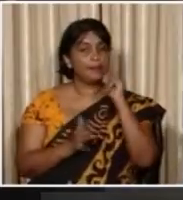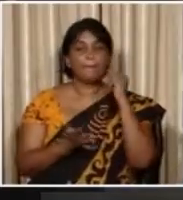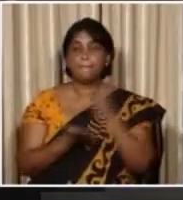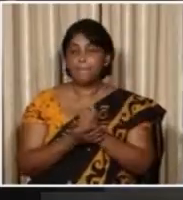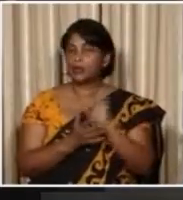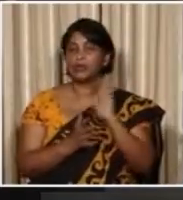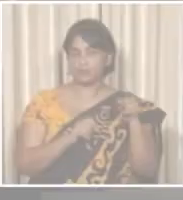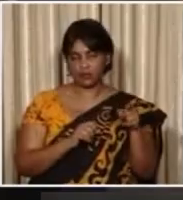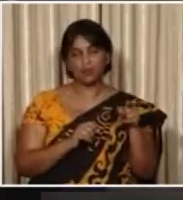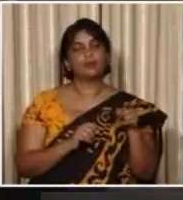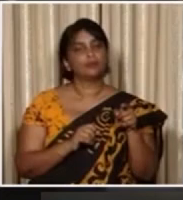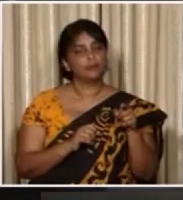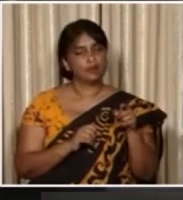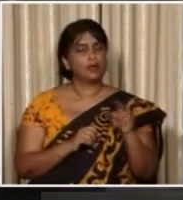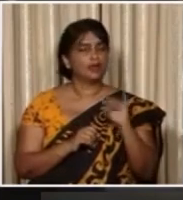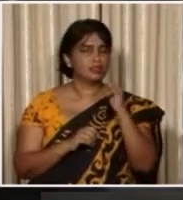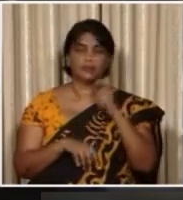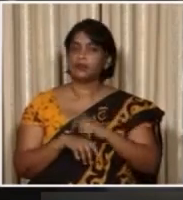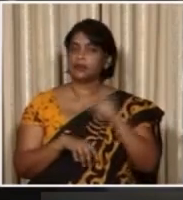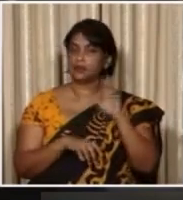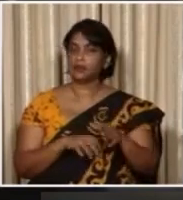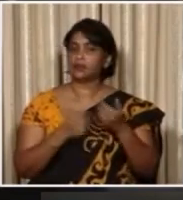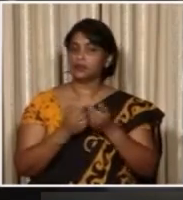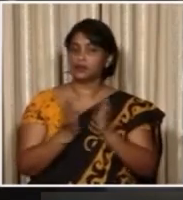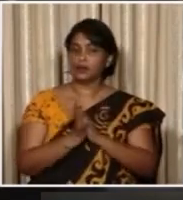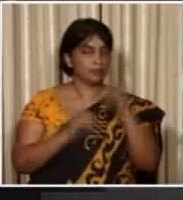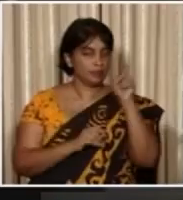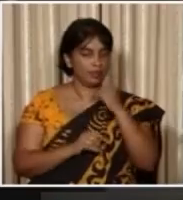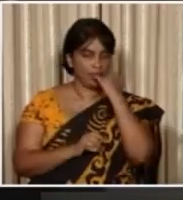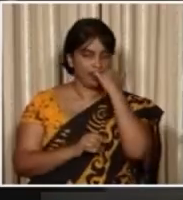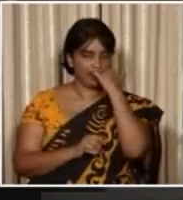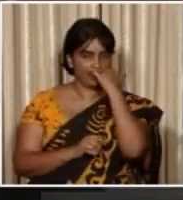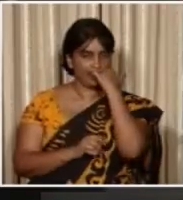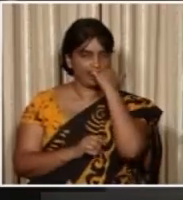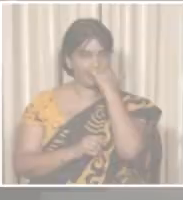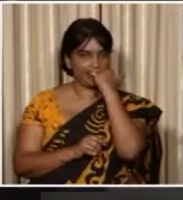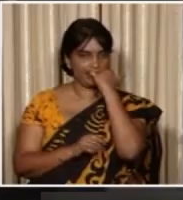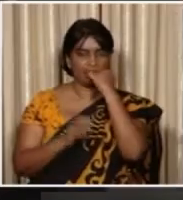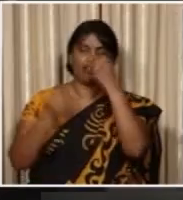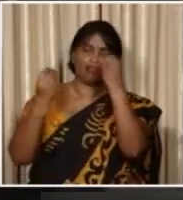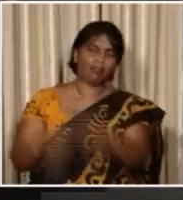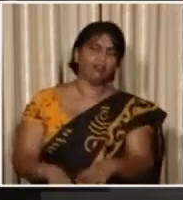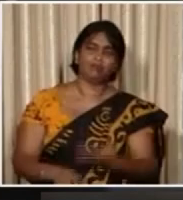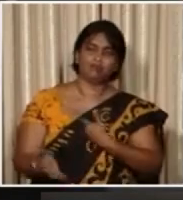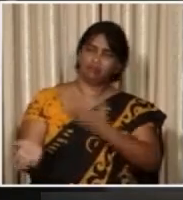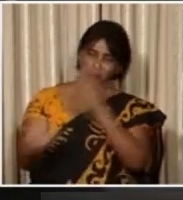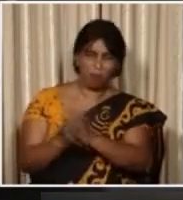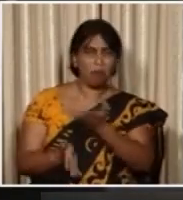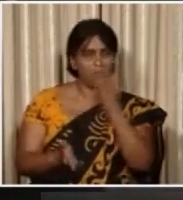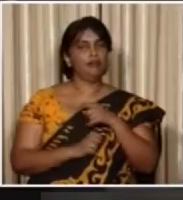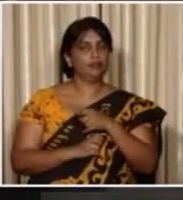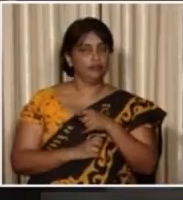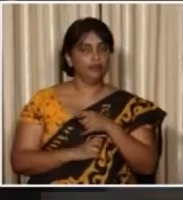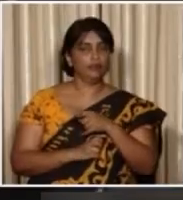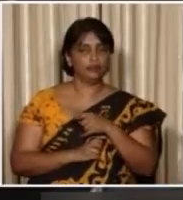සමහර බැංකවල නිලධාරීන්. සමහර අවස්ථාවලදී තමන්ගේ ගනුදෙනු කරුවන්ට වැටෙනවා බලාගෙන ඉන්නවා අත දෙන්න පුළුවන්කම තිබුණාට අත දෙන්නේ